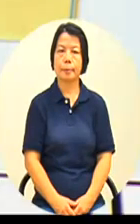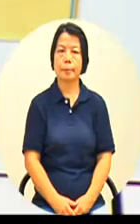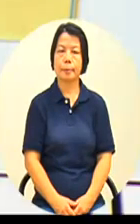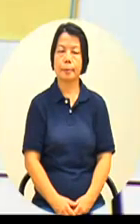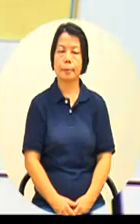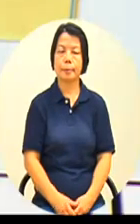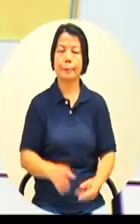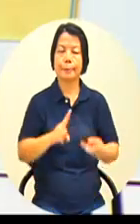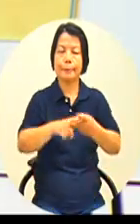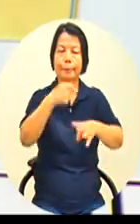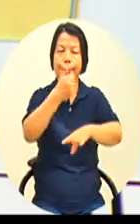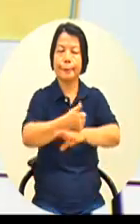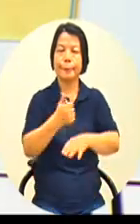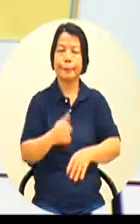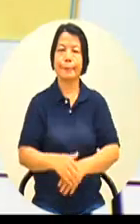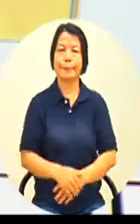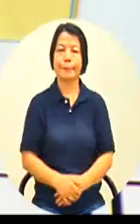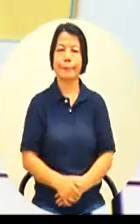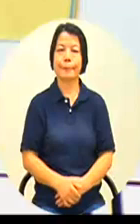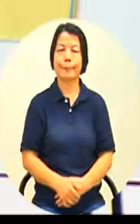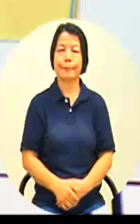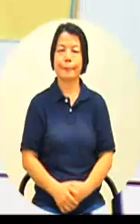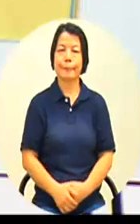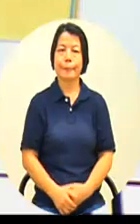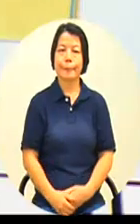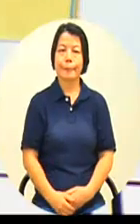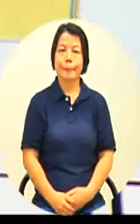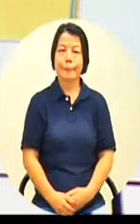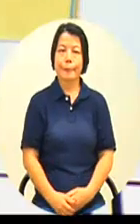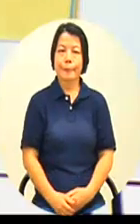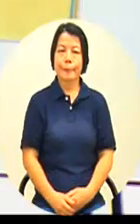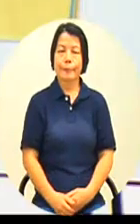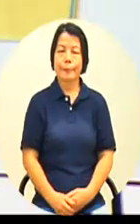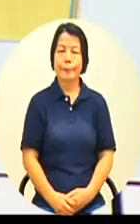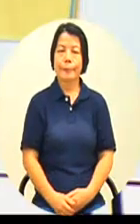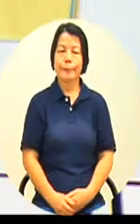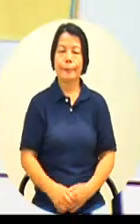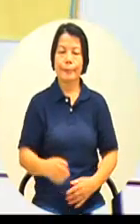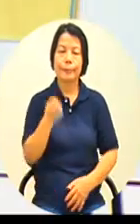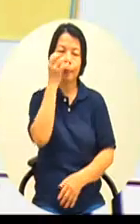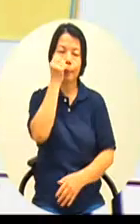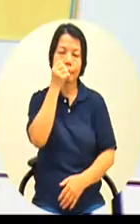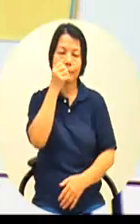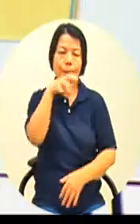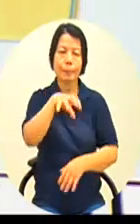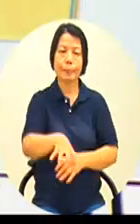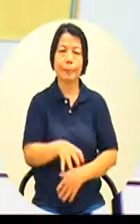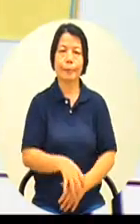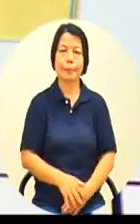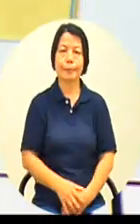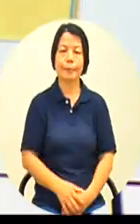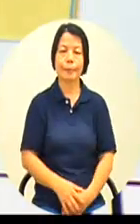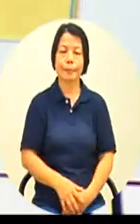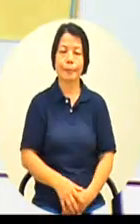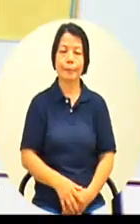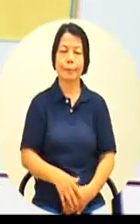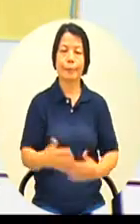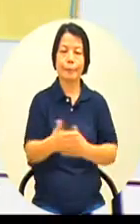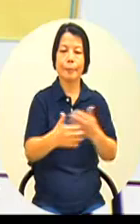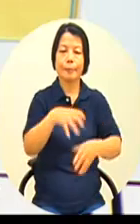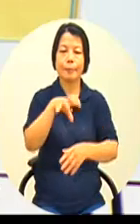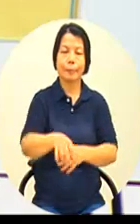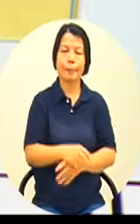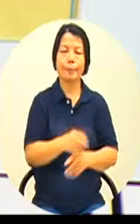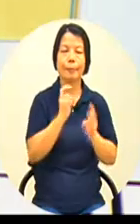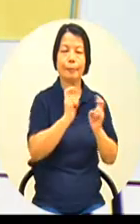啊，主席，咱这个观光部门哈，观光局。交通局哈，还有捷运局